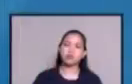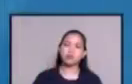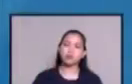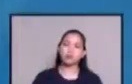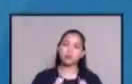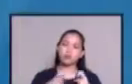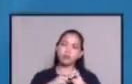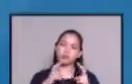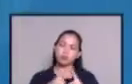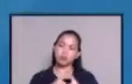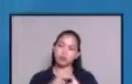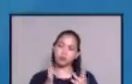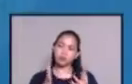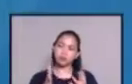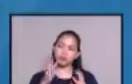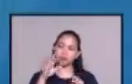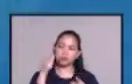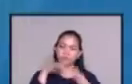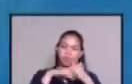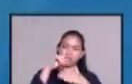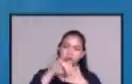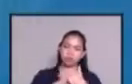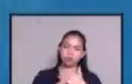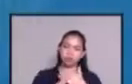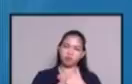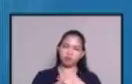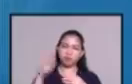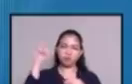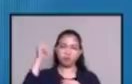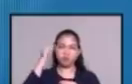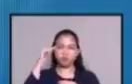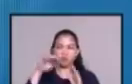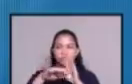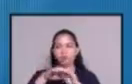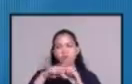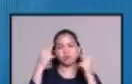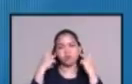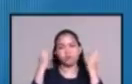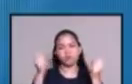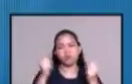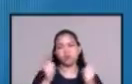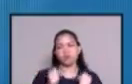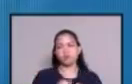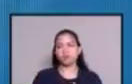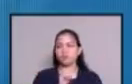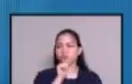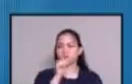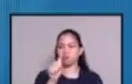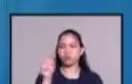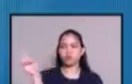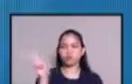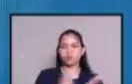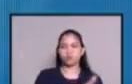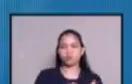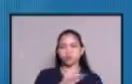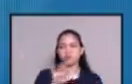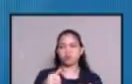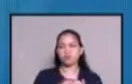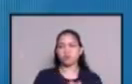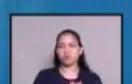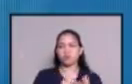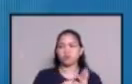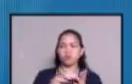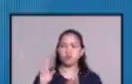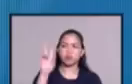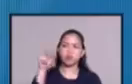Kahit atrasado na ang ilang proyekto ng gobyerno, nagbabala si Pangulong Duterte na hindi niya pipirmahan ang